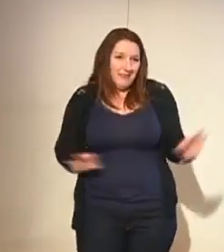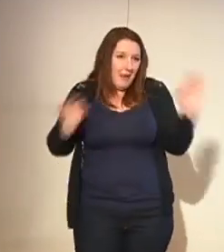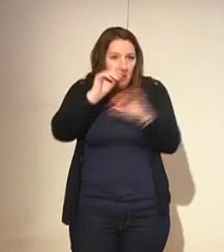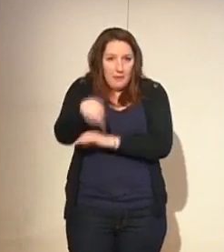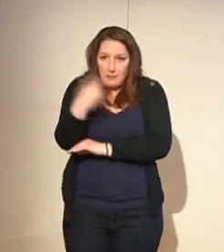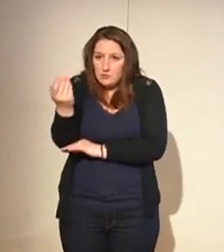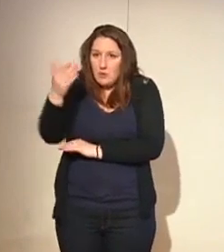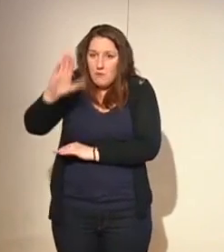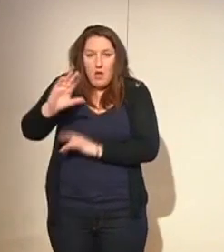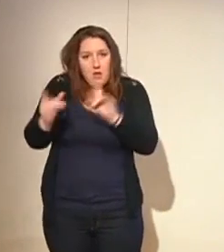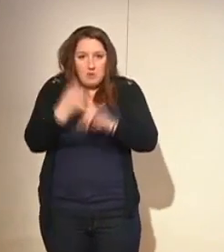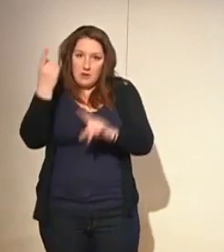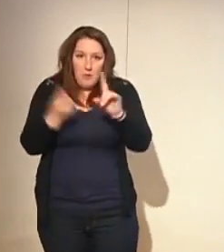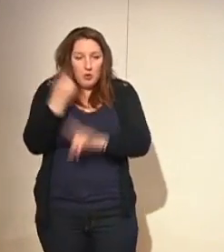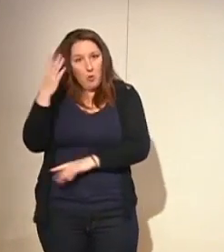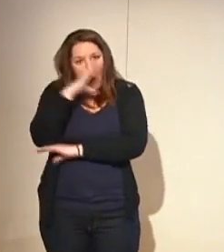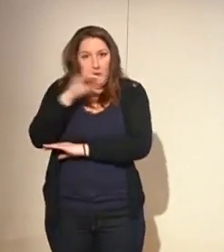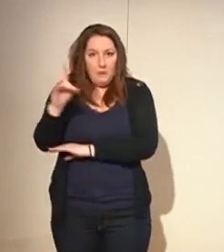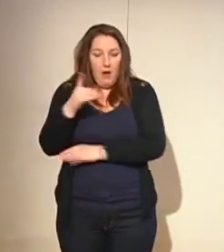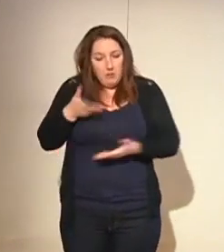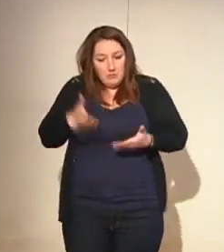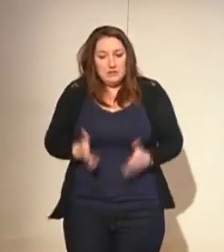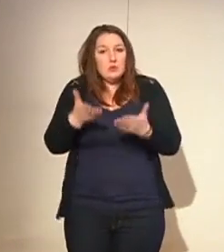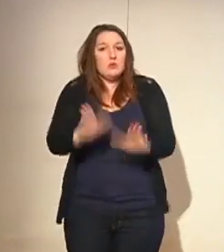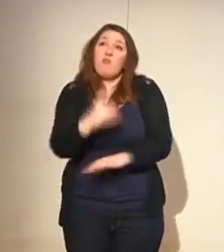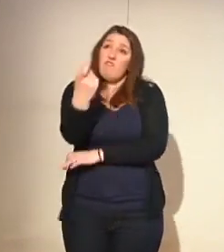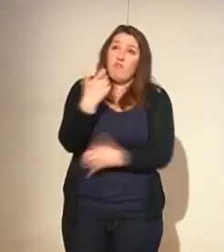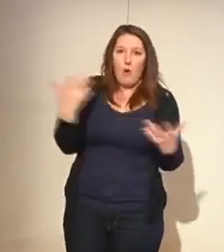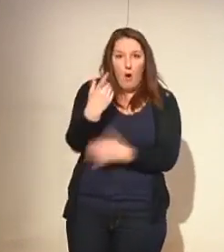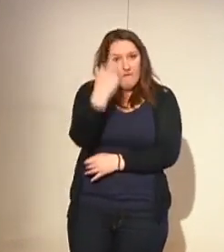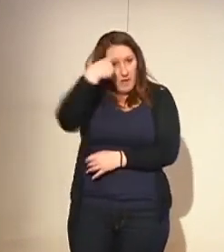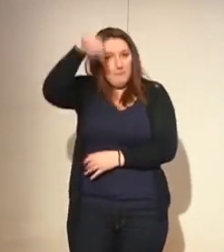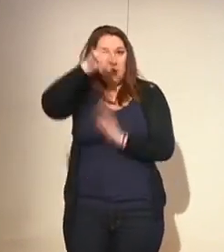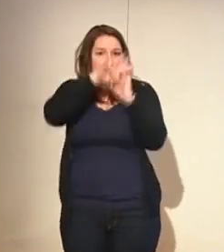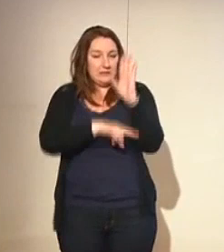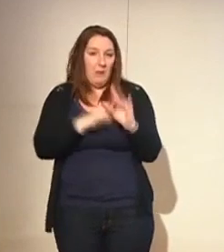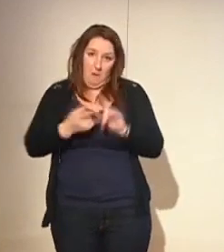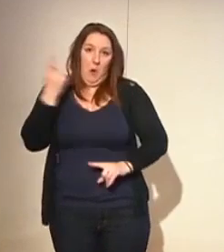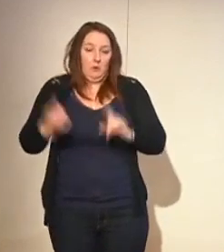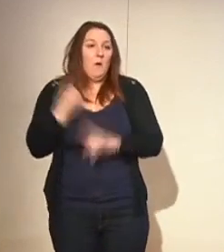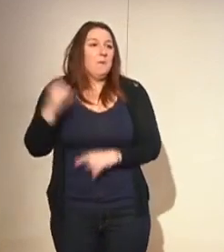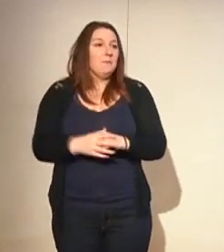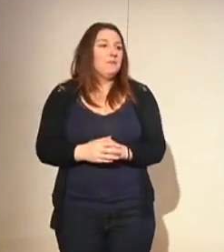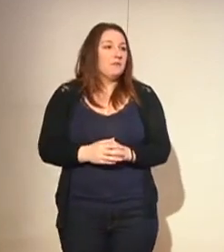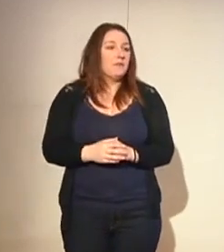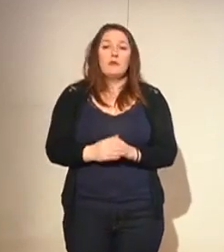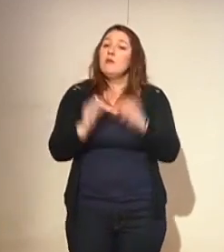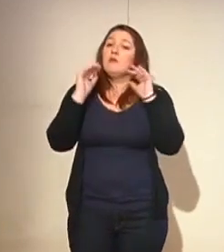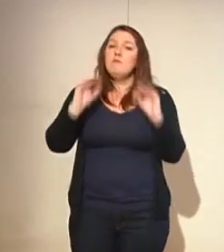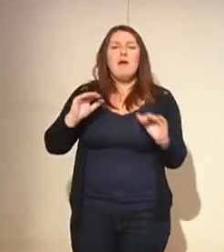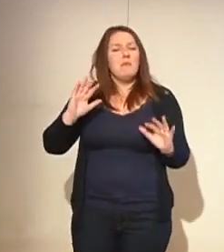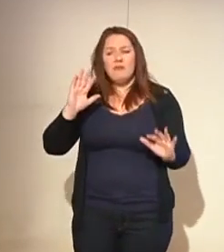il faut savoir rappeler les principes qui fondent les décisions même lorsque les vent mauvais de la crise que nous vivons depuis trop long temps donne la prime à la